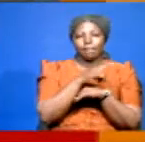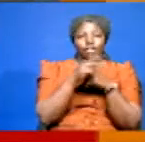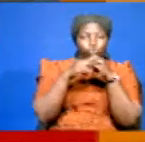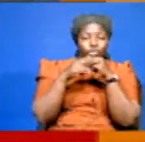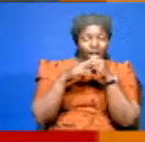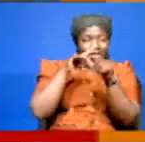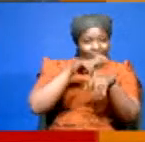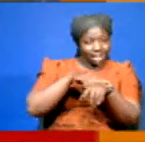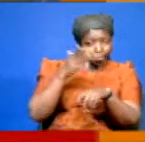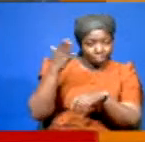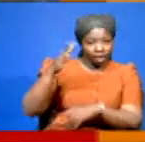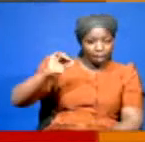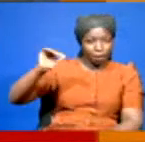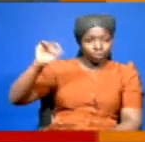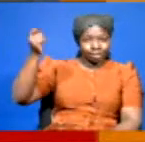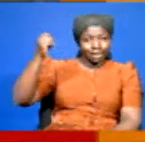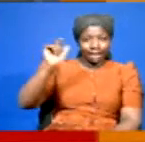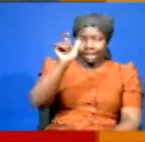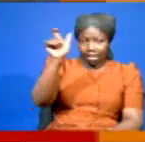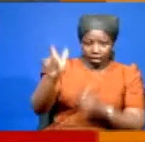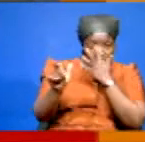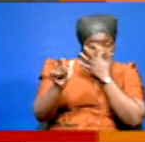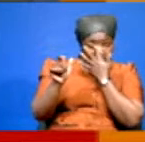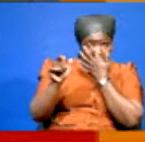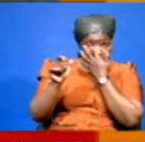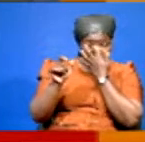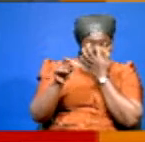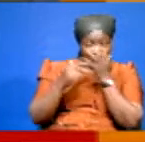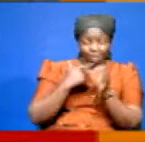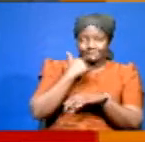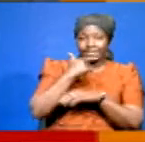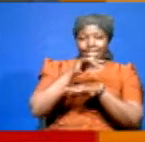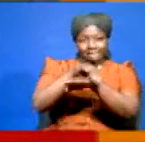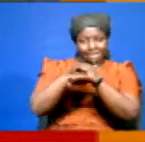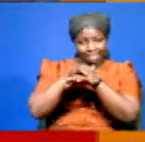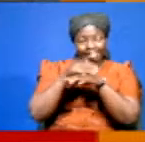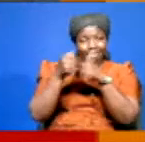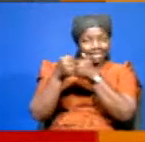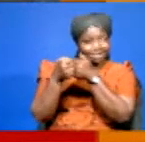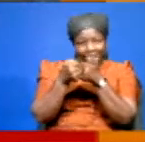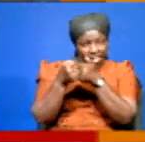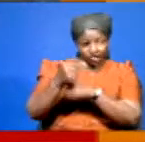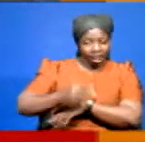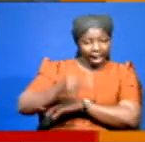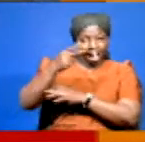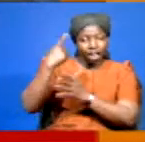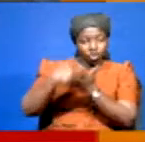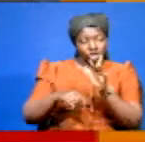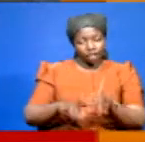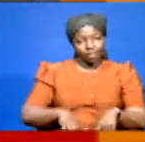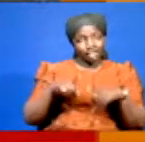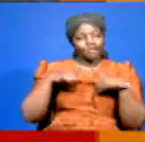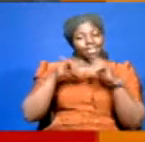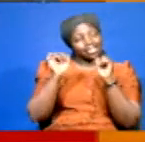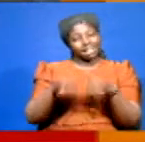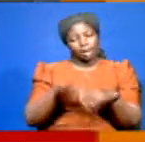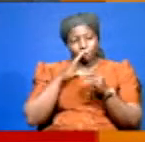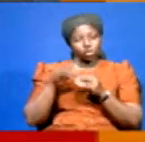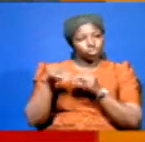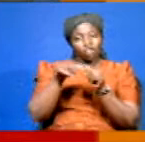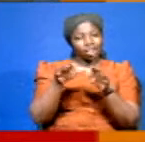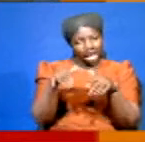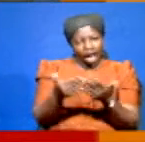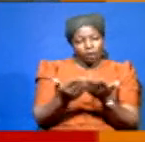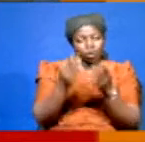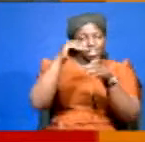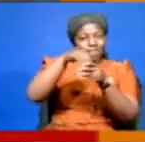Mount Kenya region. Alisema, na kwa Kiingereza akasema, the challenge of high cost of living can be dealt with by investing in agriculture. Na akasema